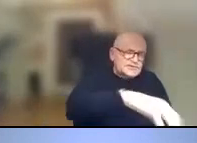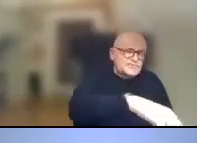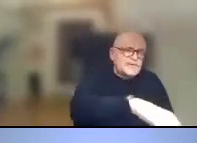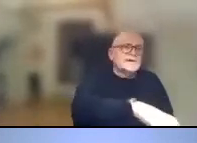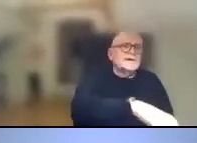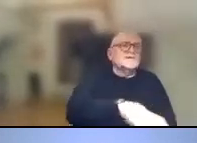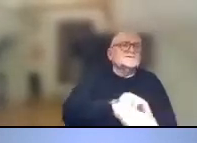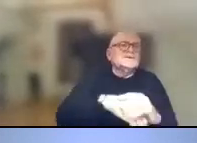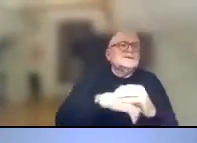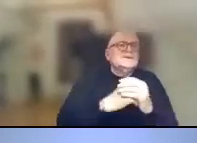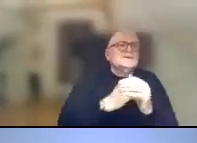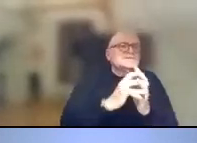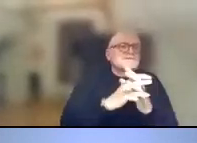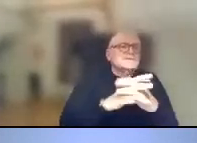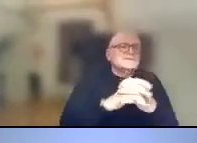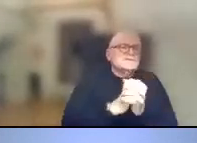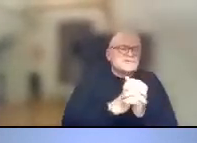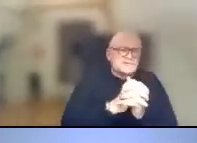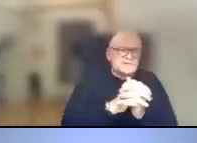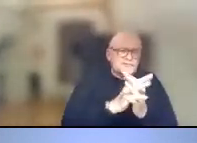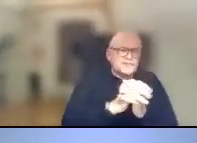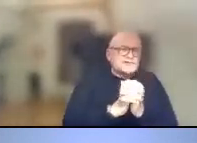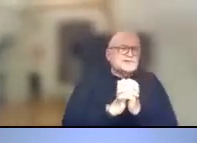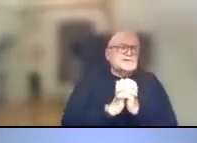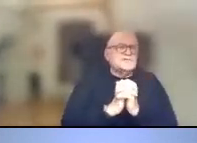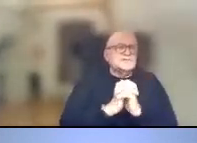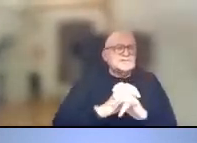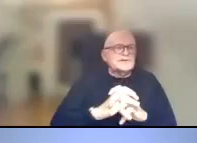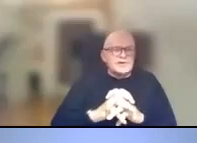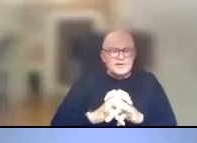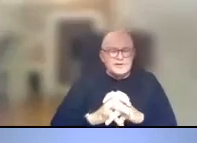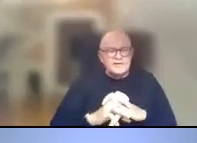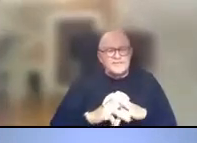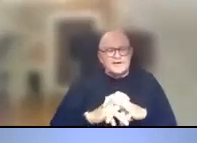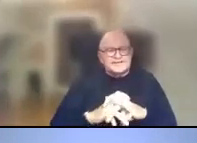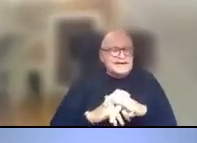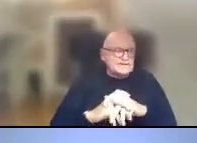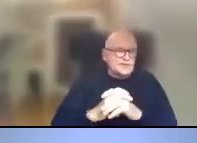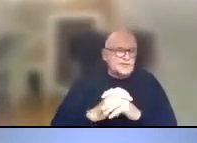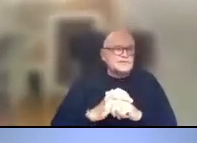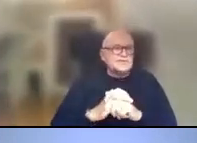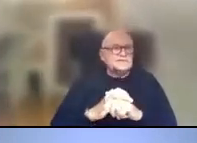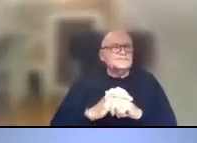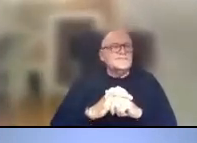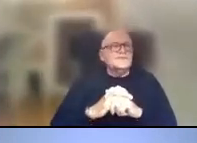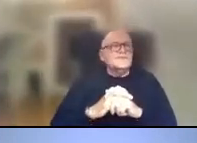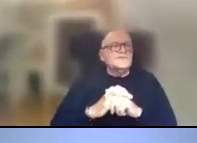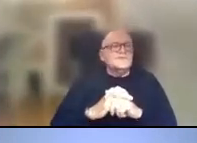es stellte sich später heraus, dass Nils Högl für das Interview, das er dort gegeben hat, Geld bekommen